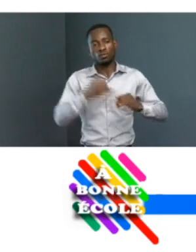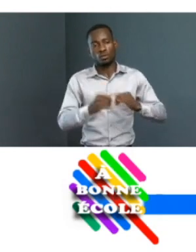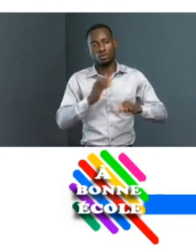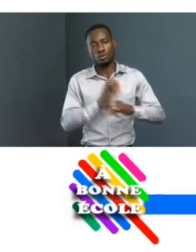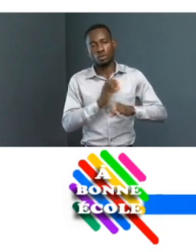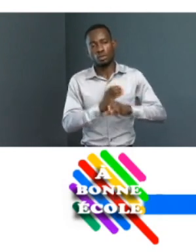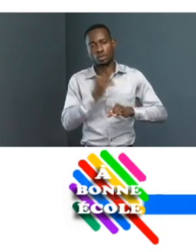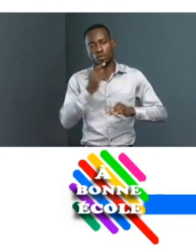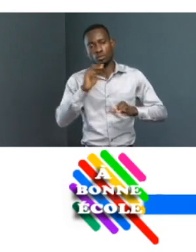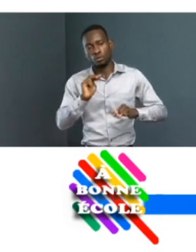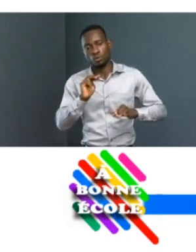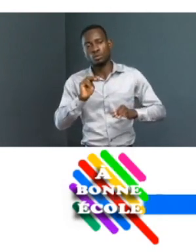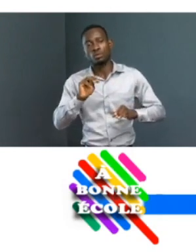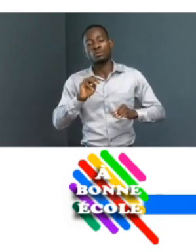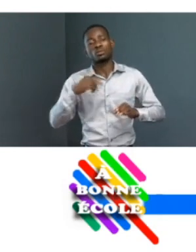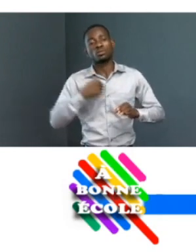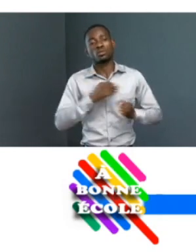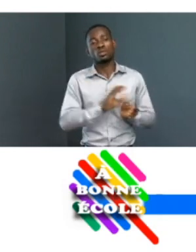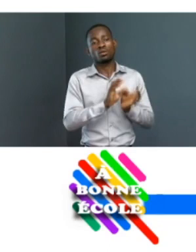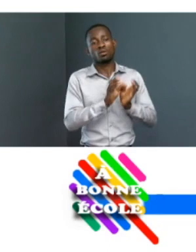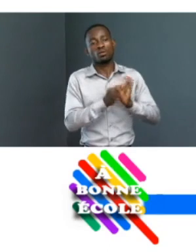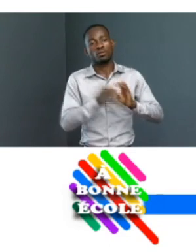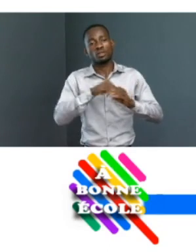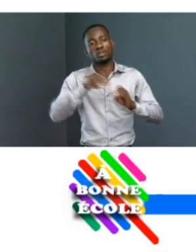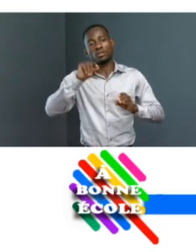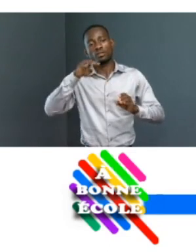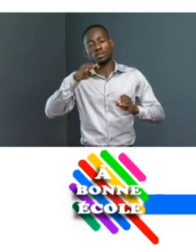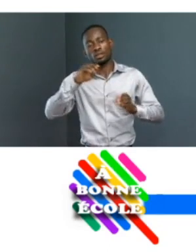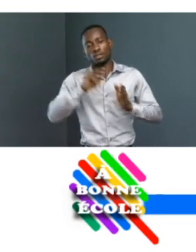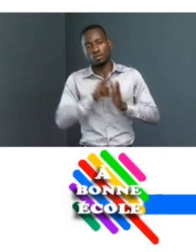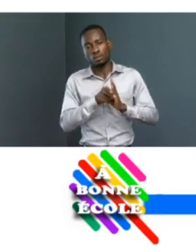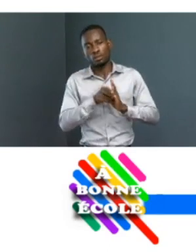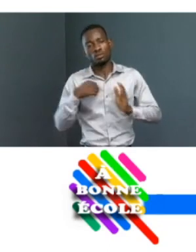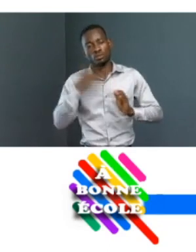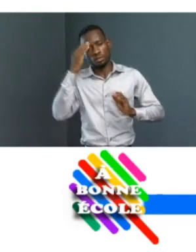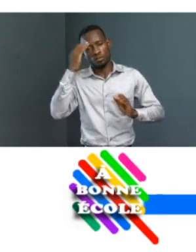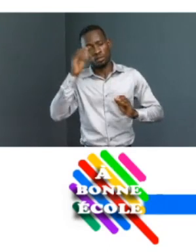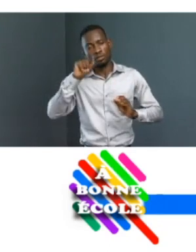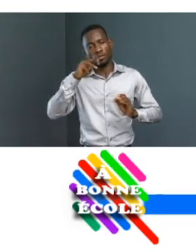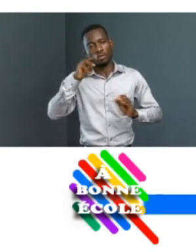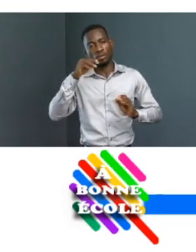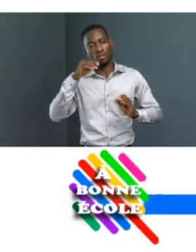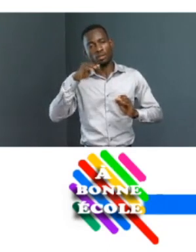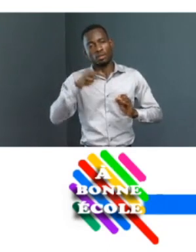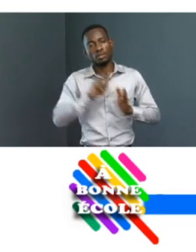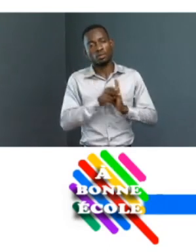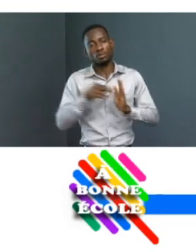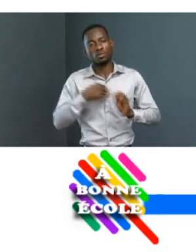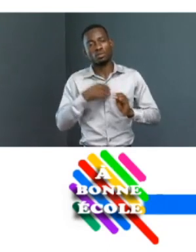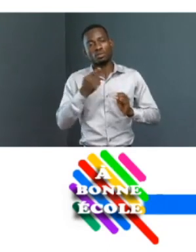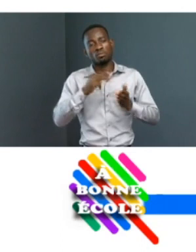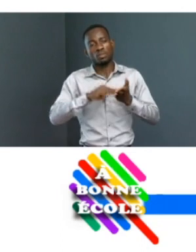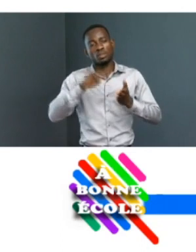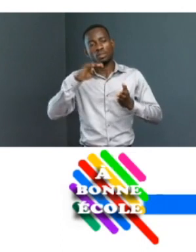calculer en 1 minute, nous allons convertir ça à 24 heures. Nous savons que 24 heures nous donnent 1440